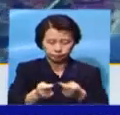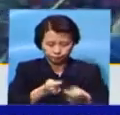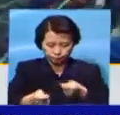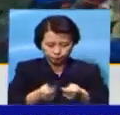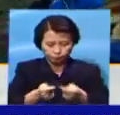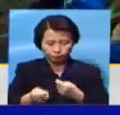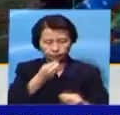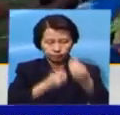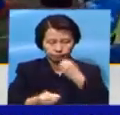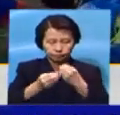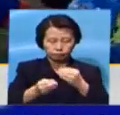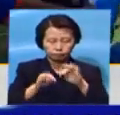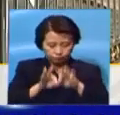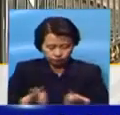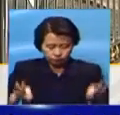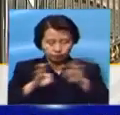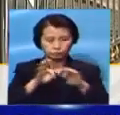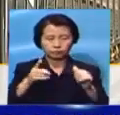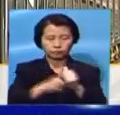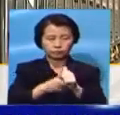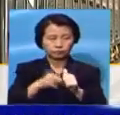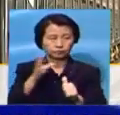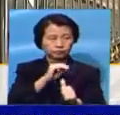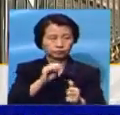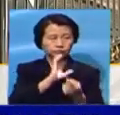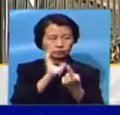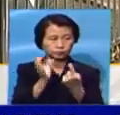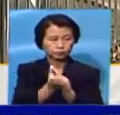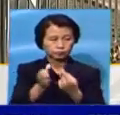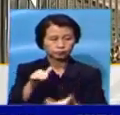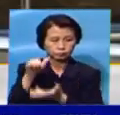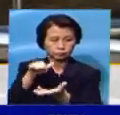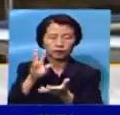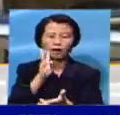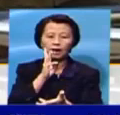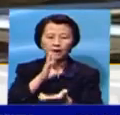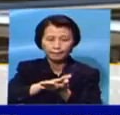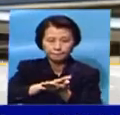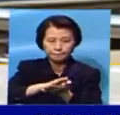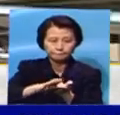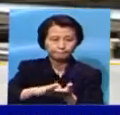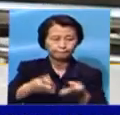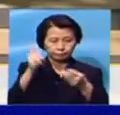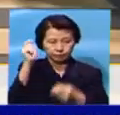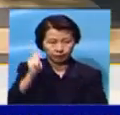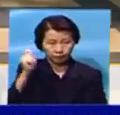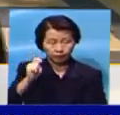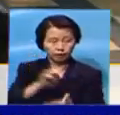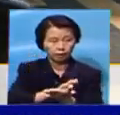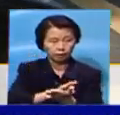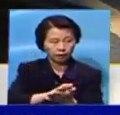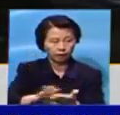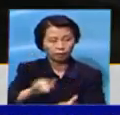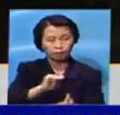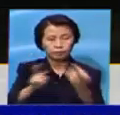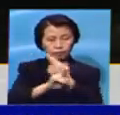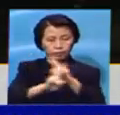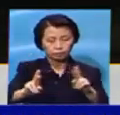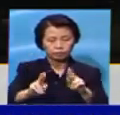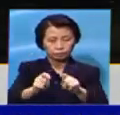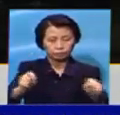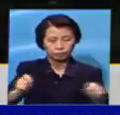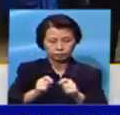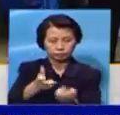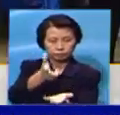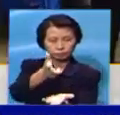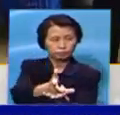makanan paling dititik beratkan selain kemudahan lain seperti bekalan air bersih kemudan tandas awam dan penyediaan kawasan parkir